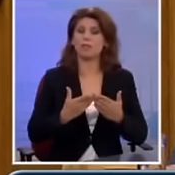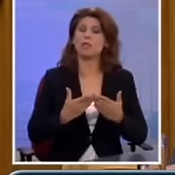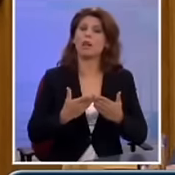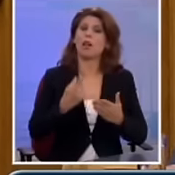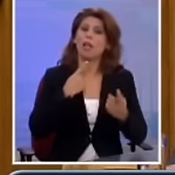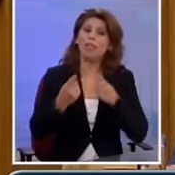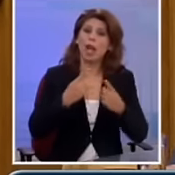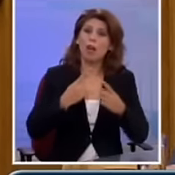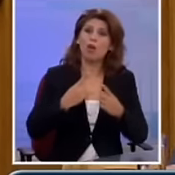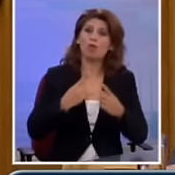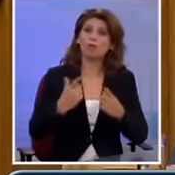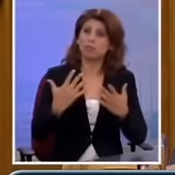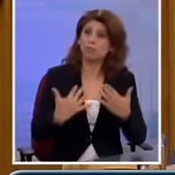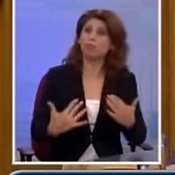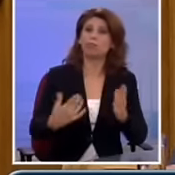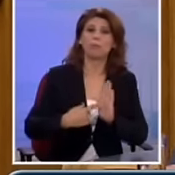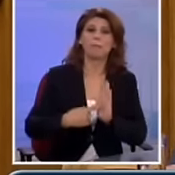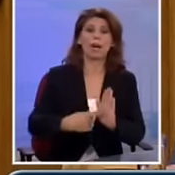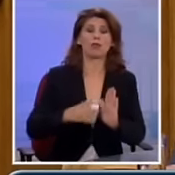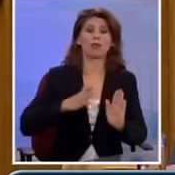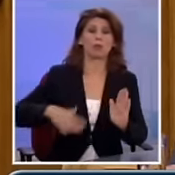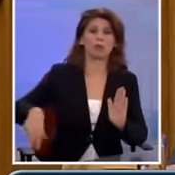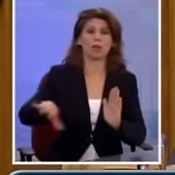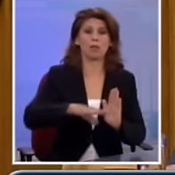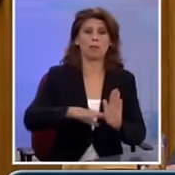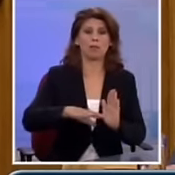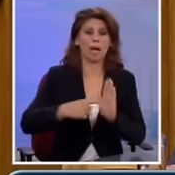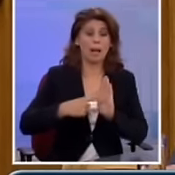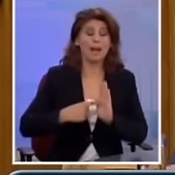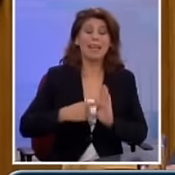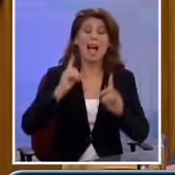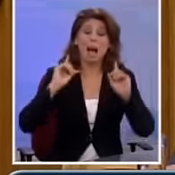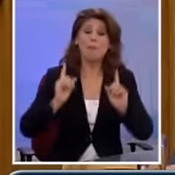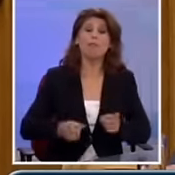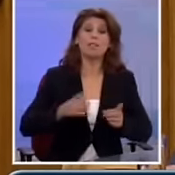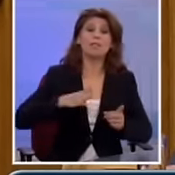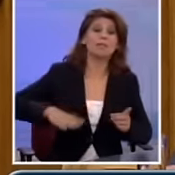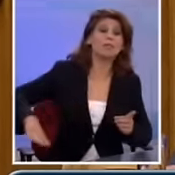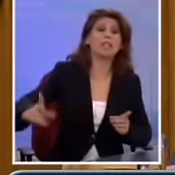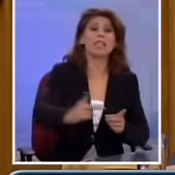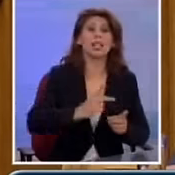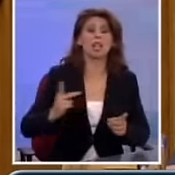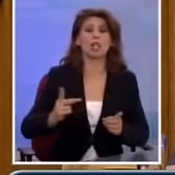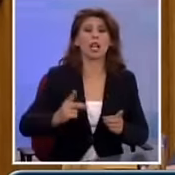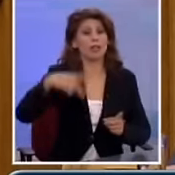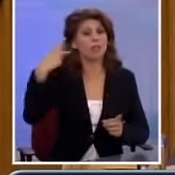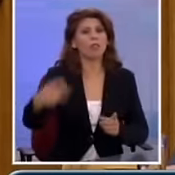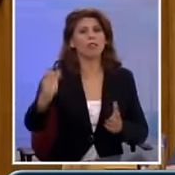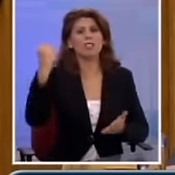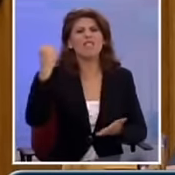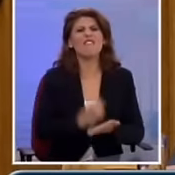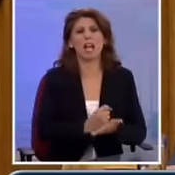μπροστά στον ελληνικό λαό, να έρθει ο λαός στο προσκήνιο των εξελίξεων, να βάλει τη δικιά του